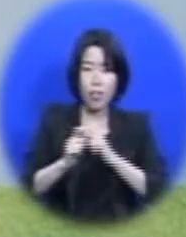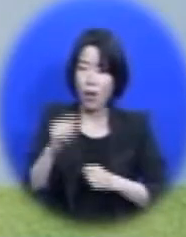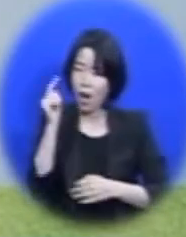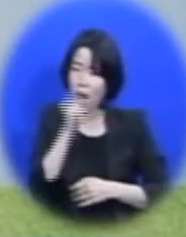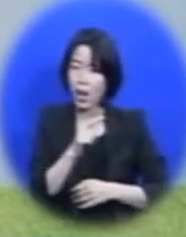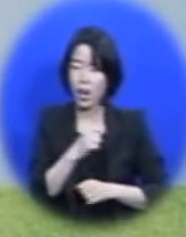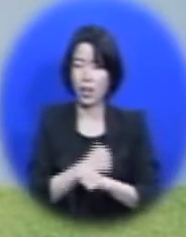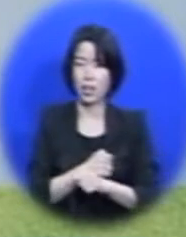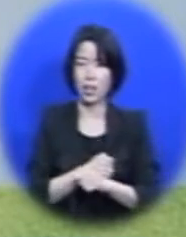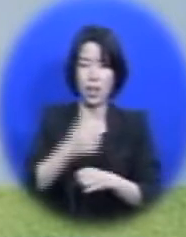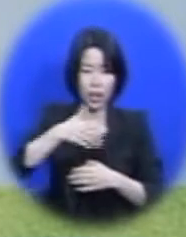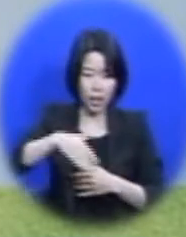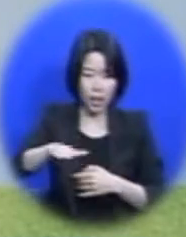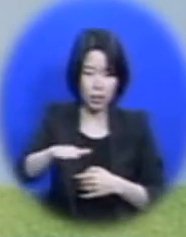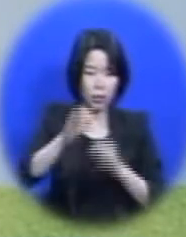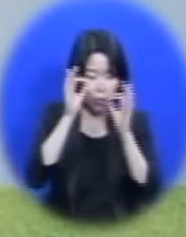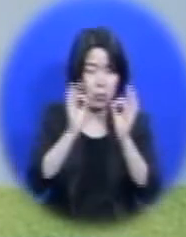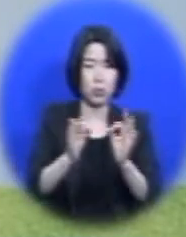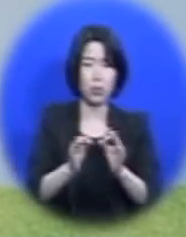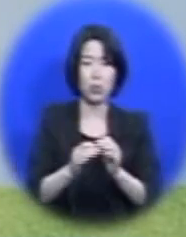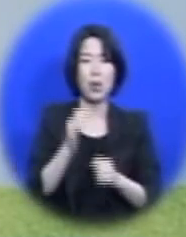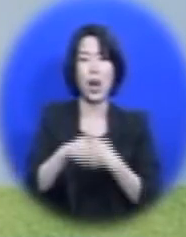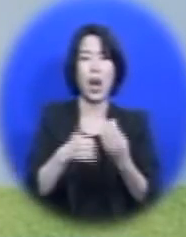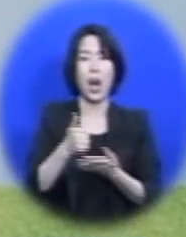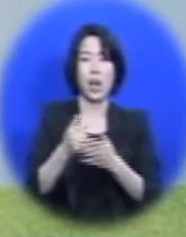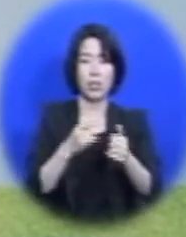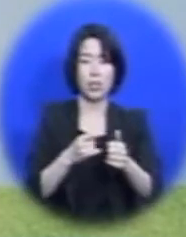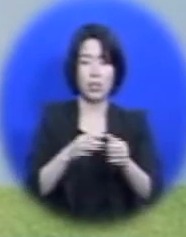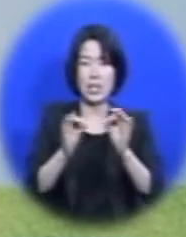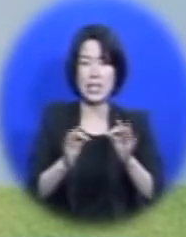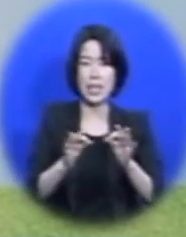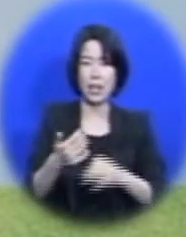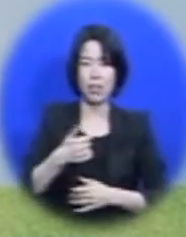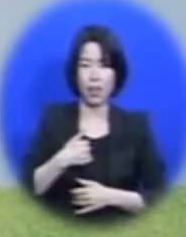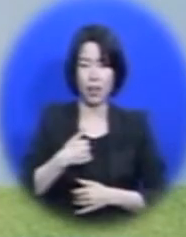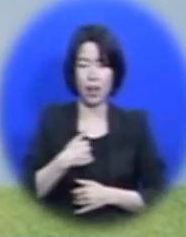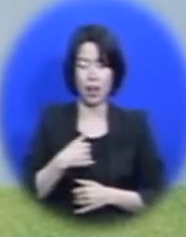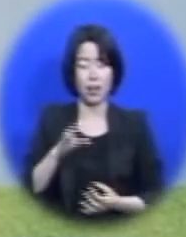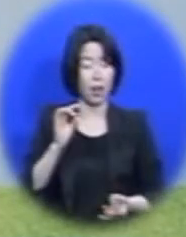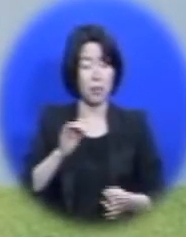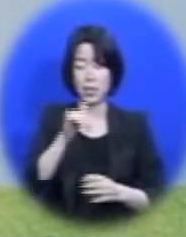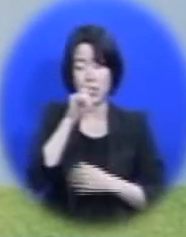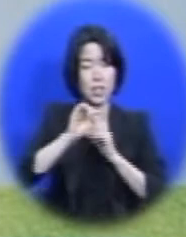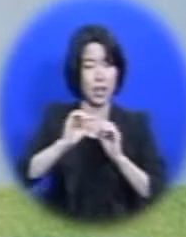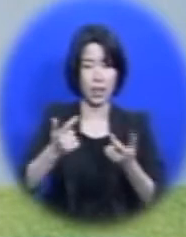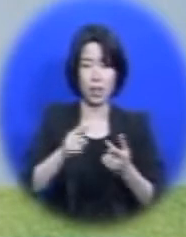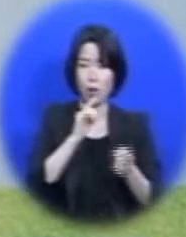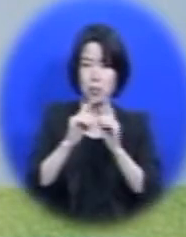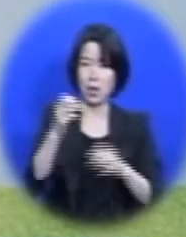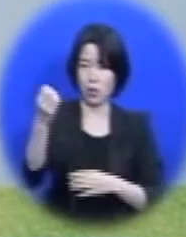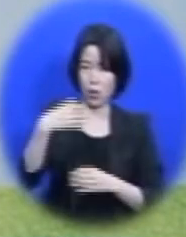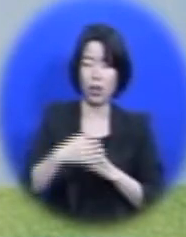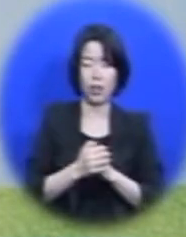악하게 나아가는 것을 보시고, 하나님께서 이제는 내가 가만히 있지 않겠다, 라고